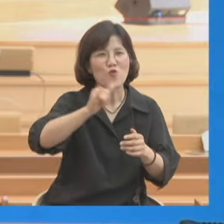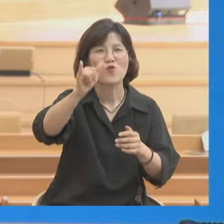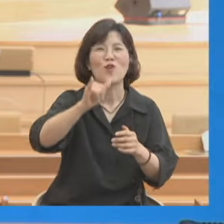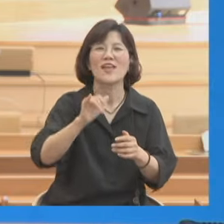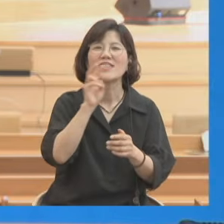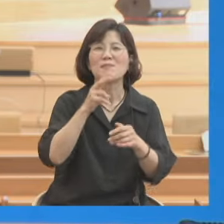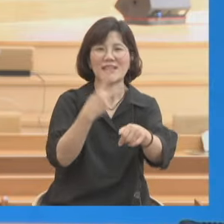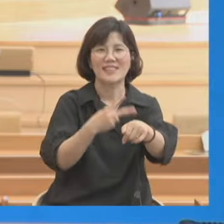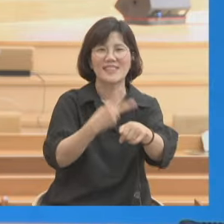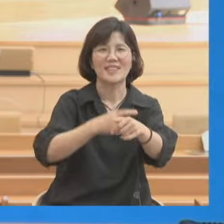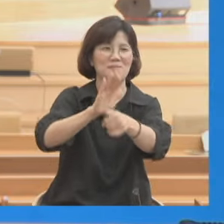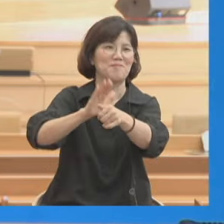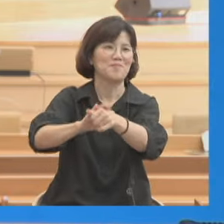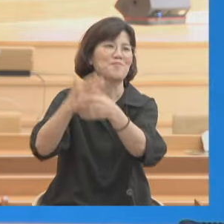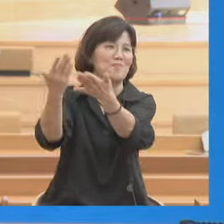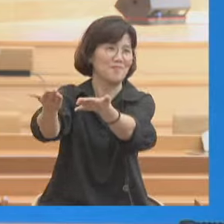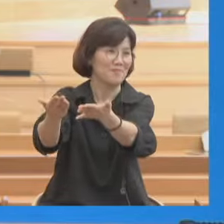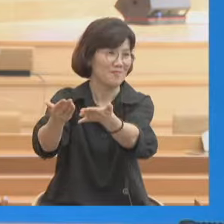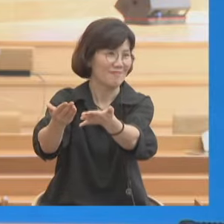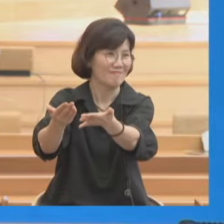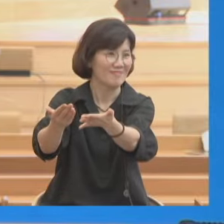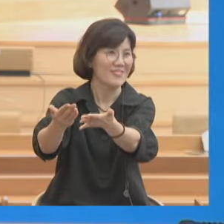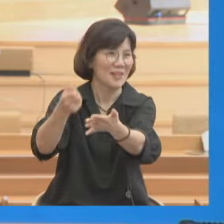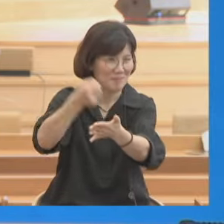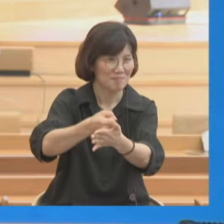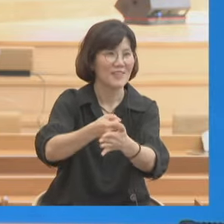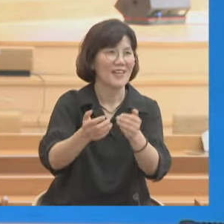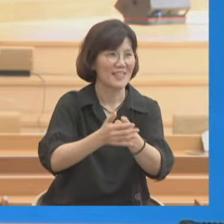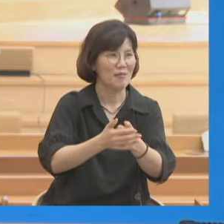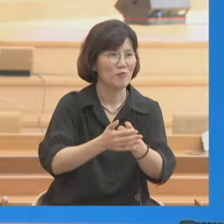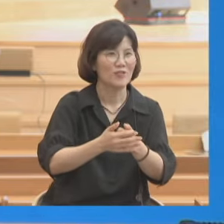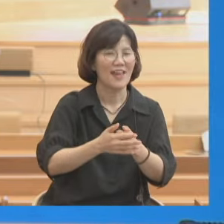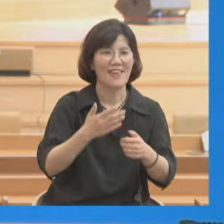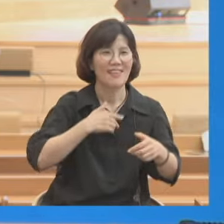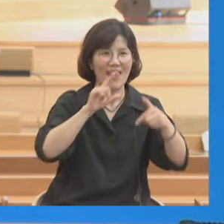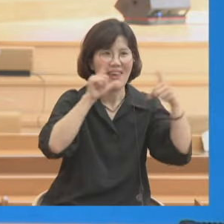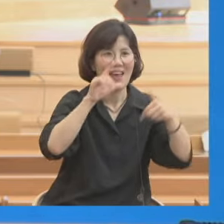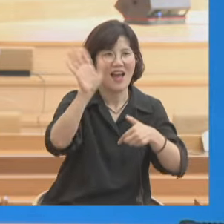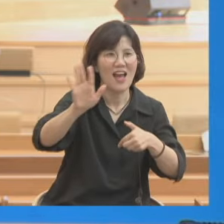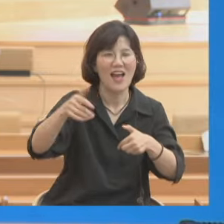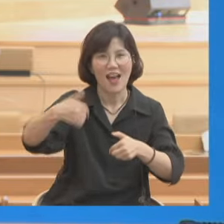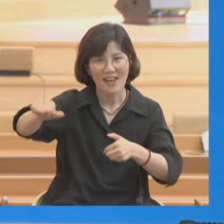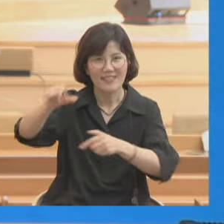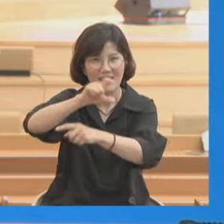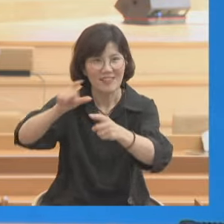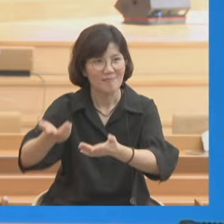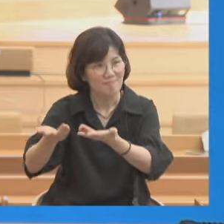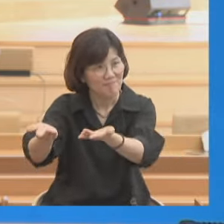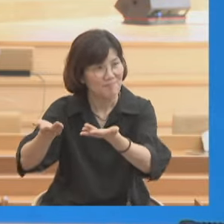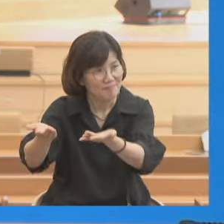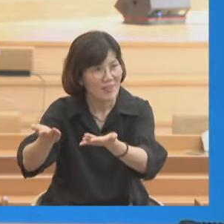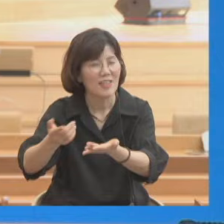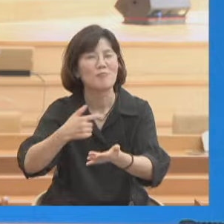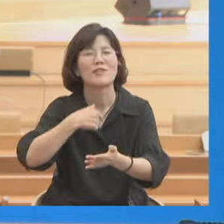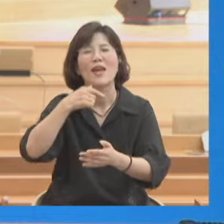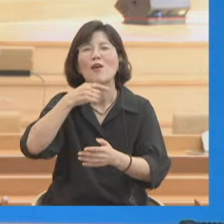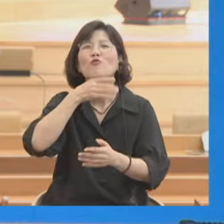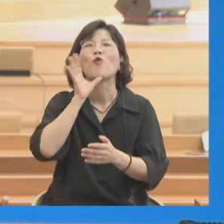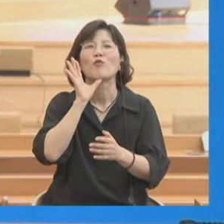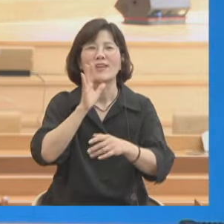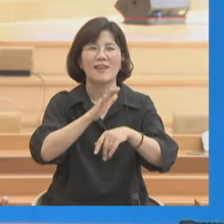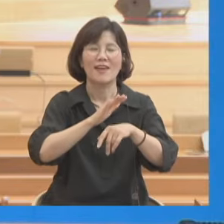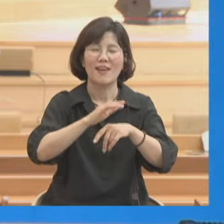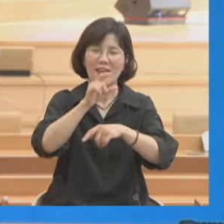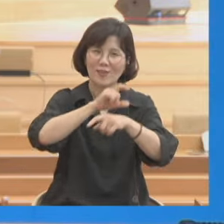그러면서 더 만족한 노후를 보내게 돼. 더 성취감을 느끼면서 노후를 보내게 되어졌어요. 반대로